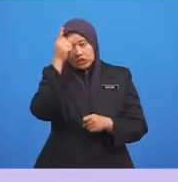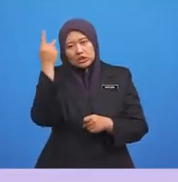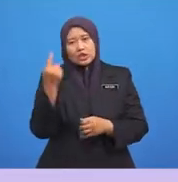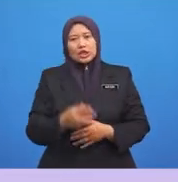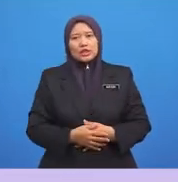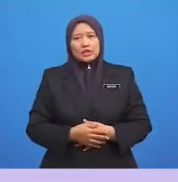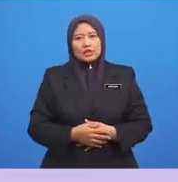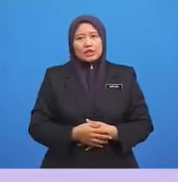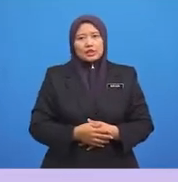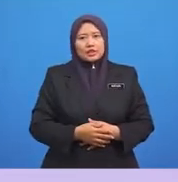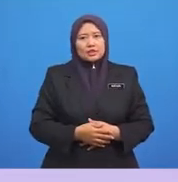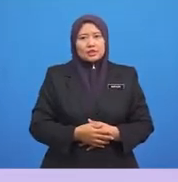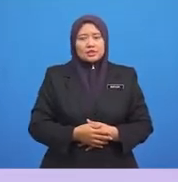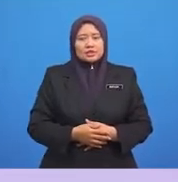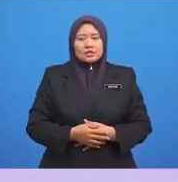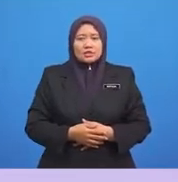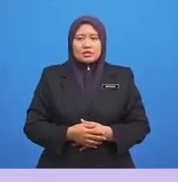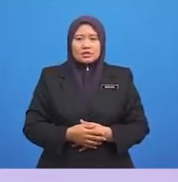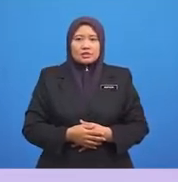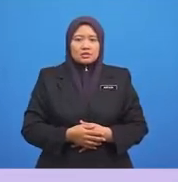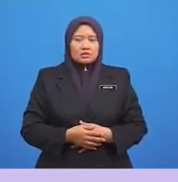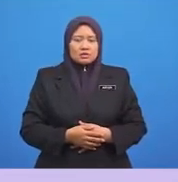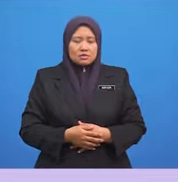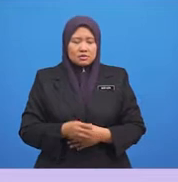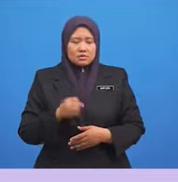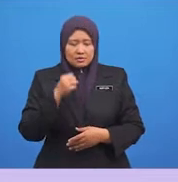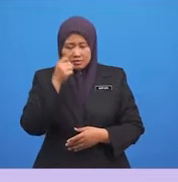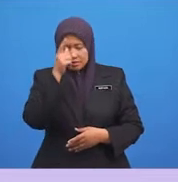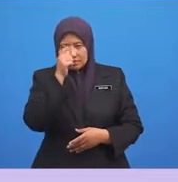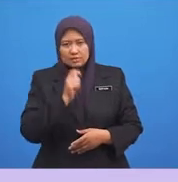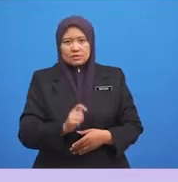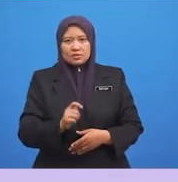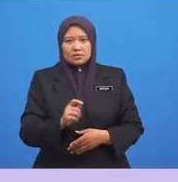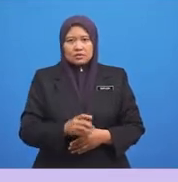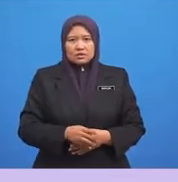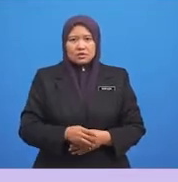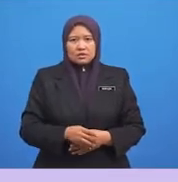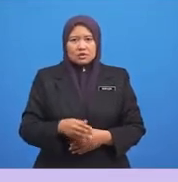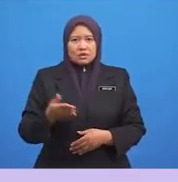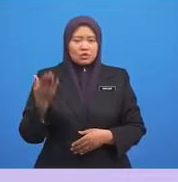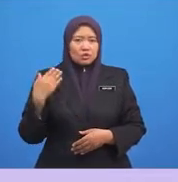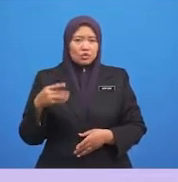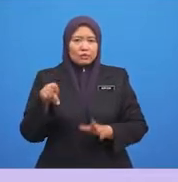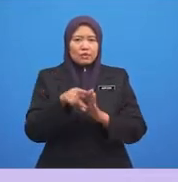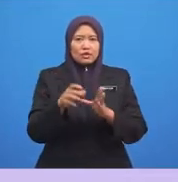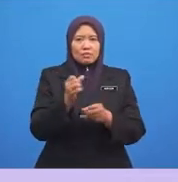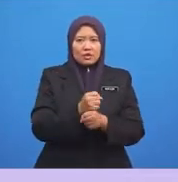Betul. Jawapannya, sesal dahulu pendapatan, sesal kemudian tidak